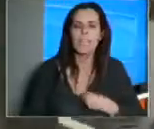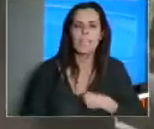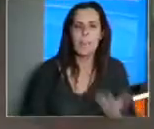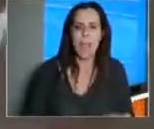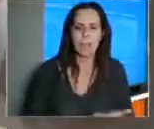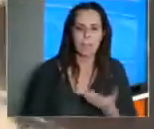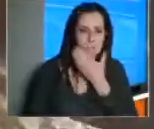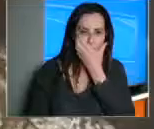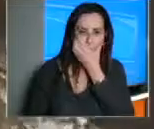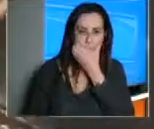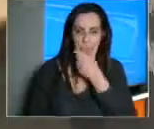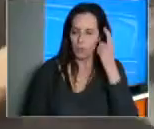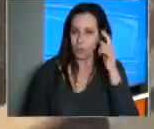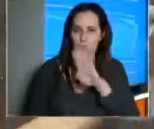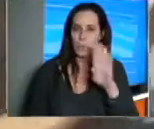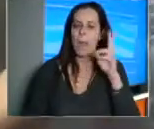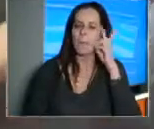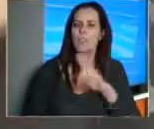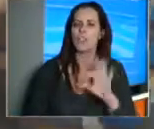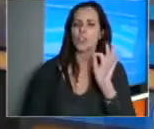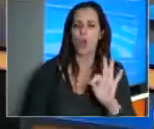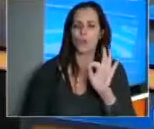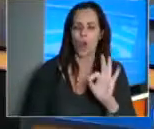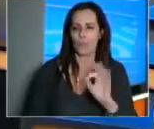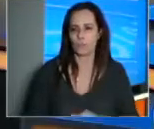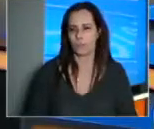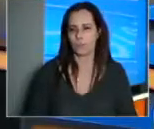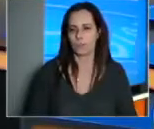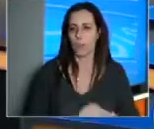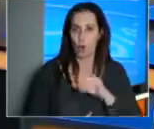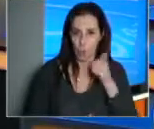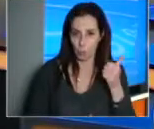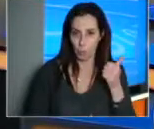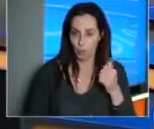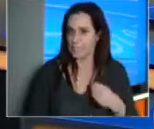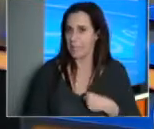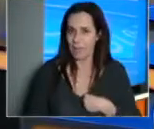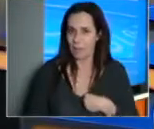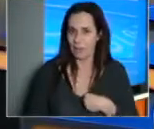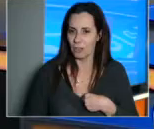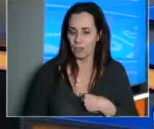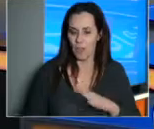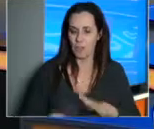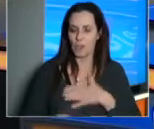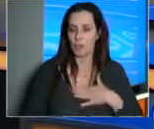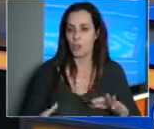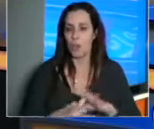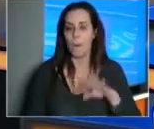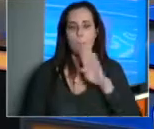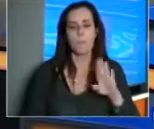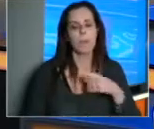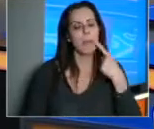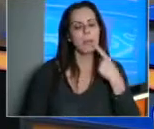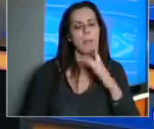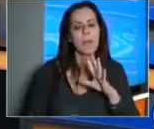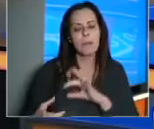הסנטימנט. ואני חושבת שביבי מבין היטב את הסנטימנט. ראשית, סנטימנט של שייכות. ביבי